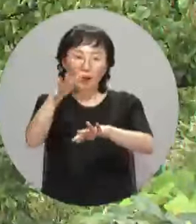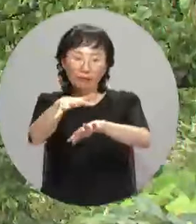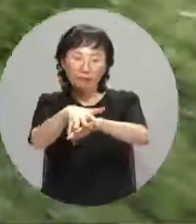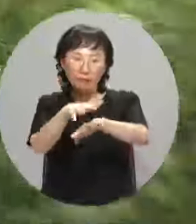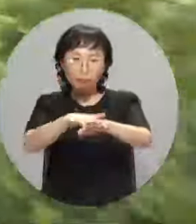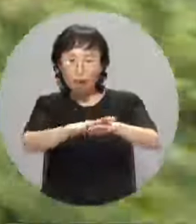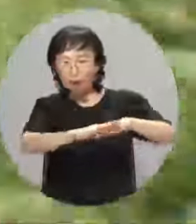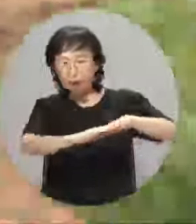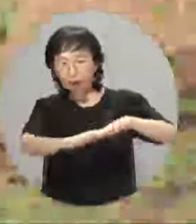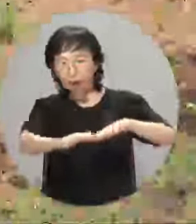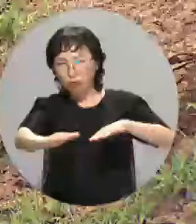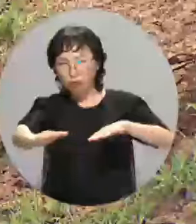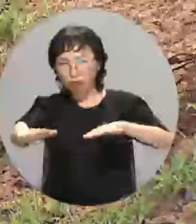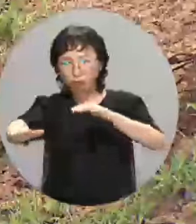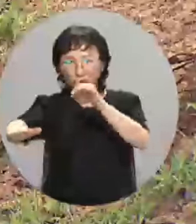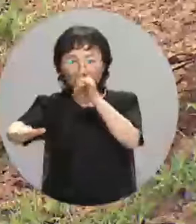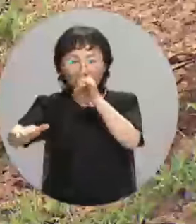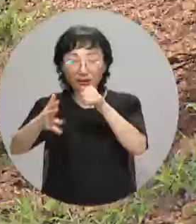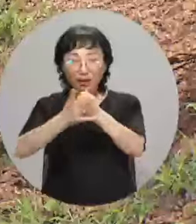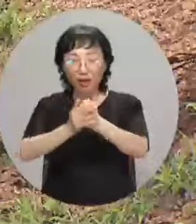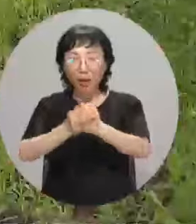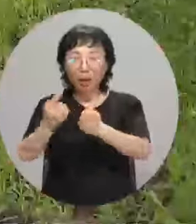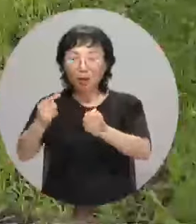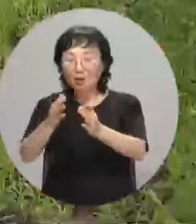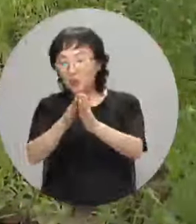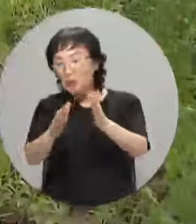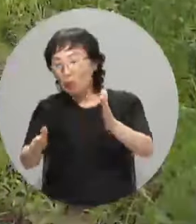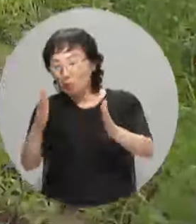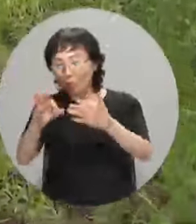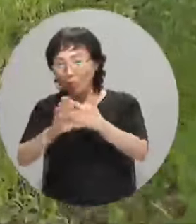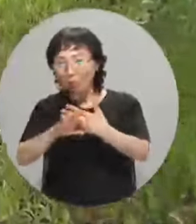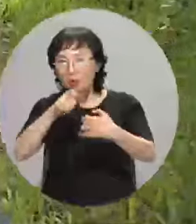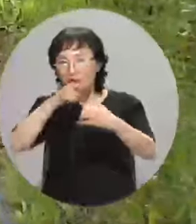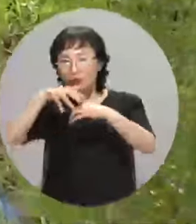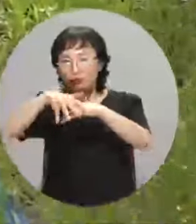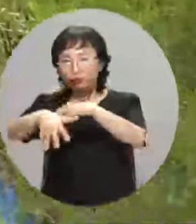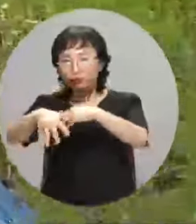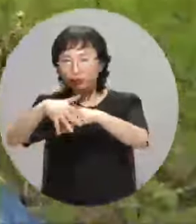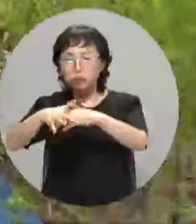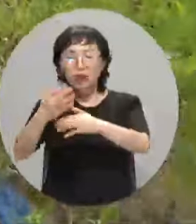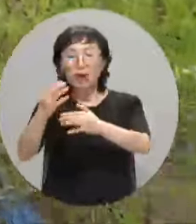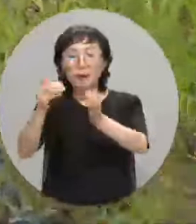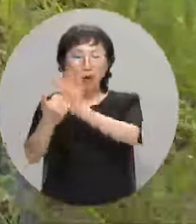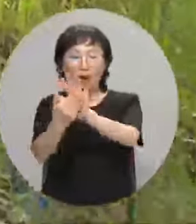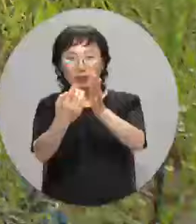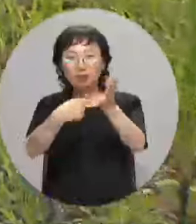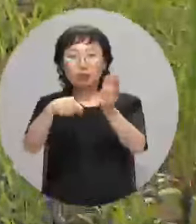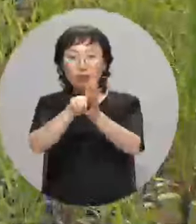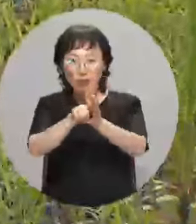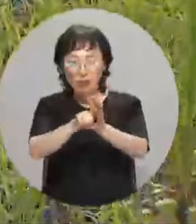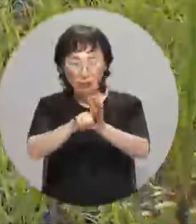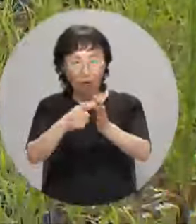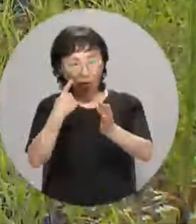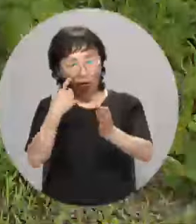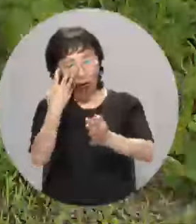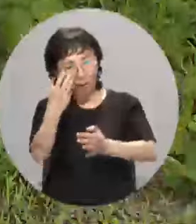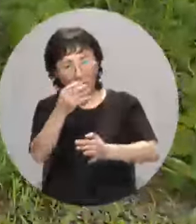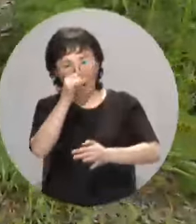깔려 있습니다 저수지 측면에도 하얀 방수포로 빗물이 스며들지 않도록 질한 곳이 여전히 눈에